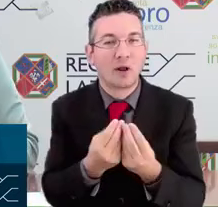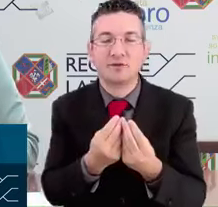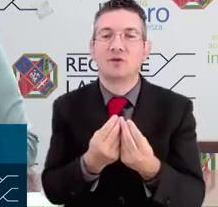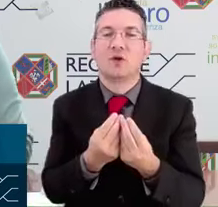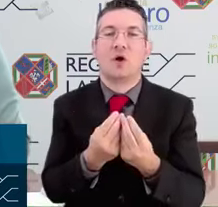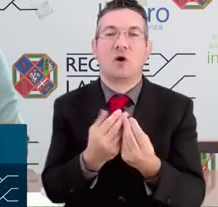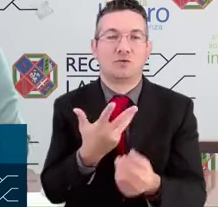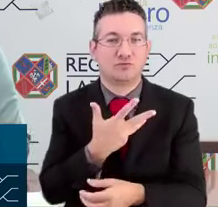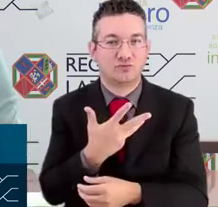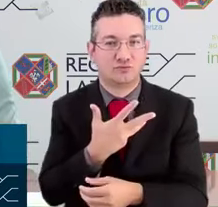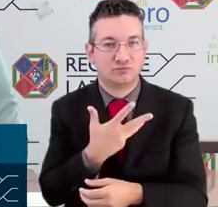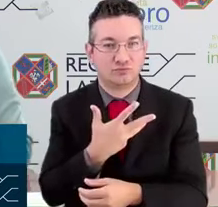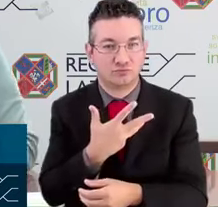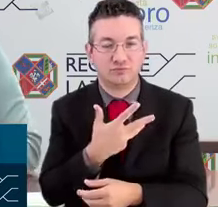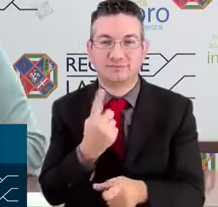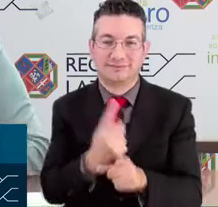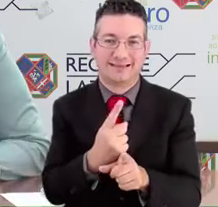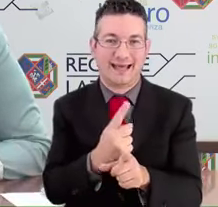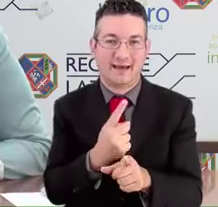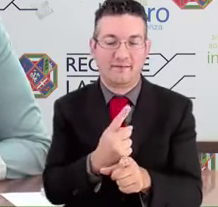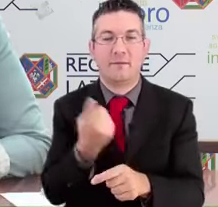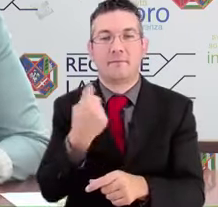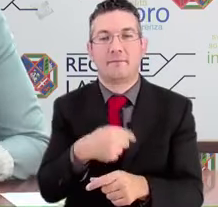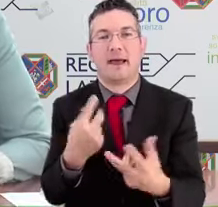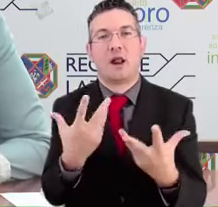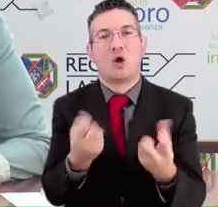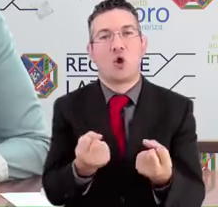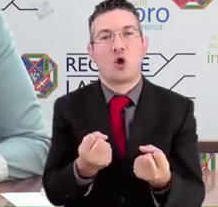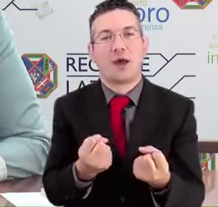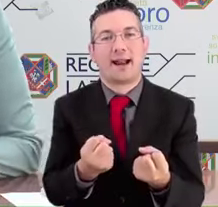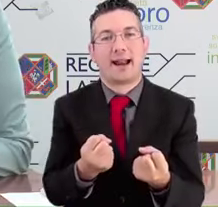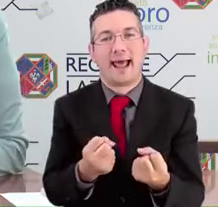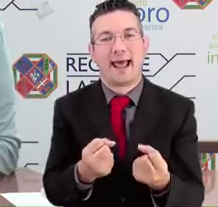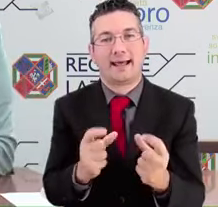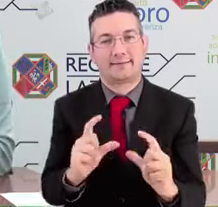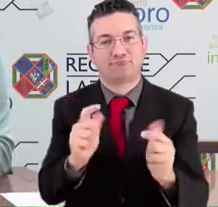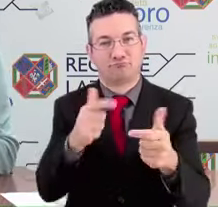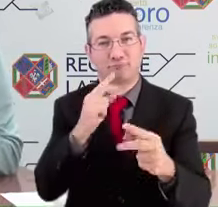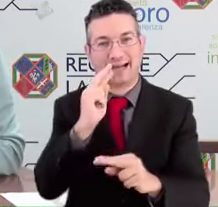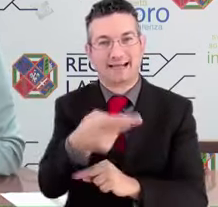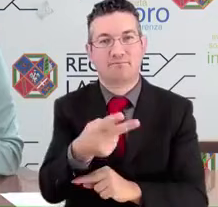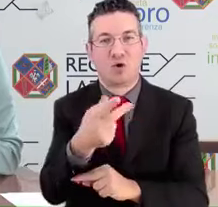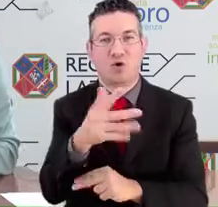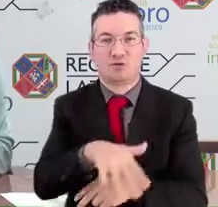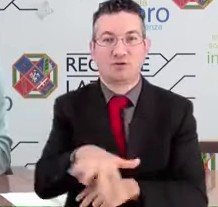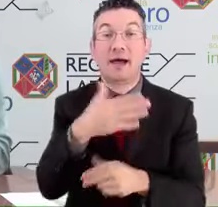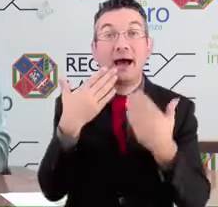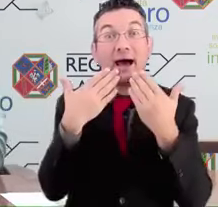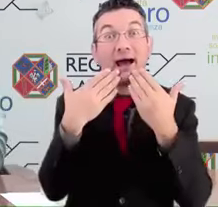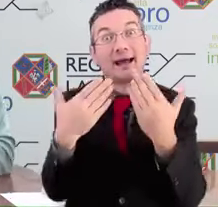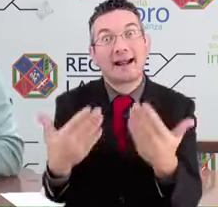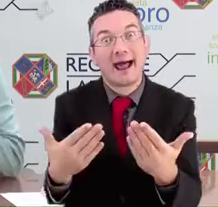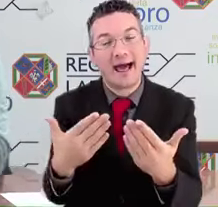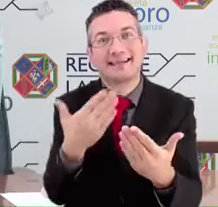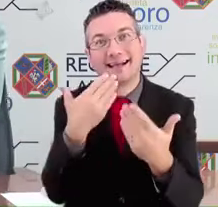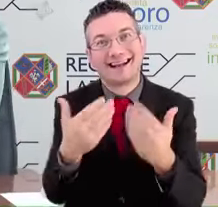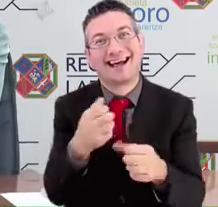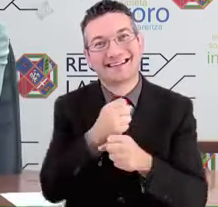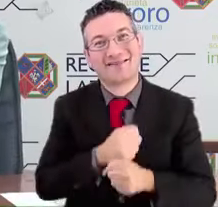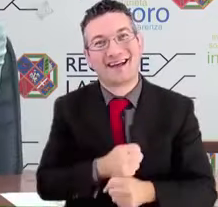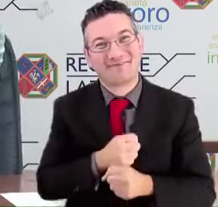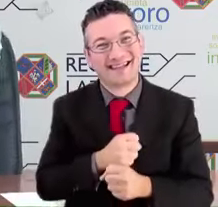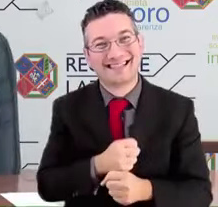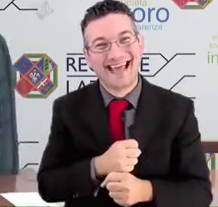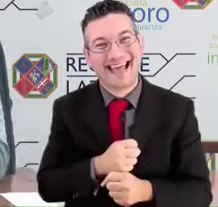parti avere per dare risposte concrete al nostro territorio io vi ringrazio anche per la pazienza perché non